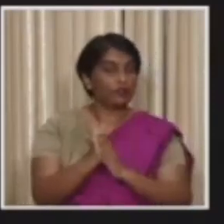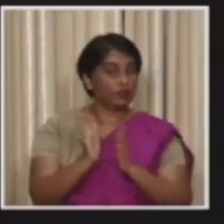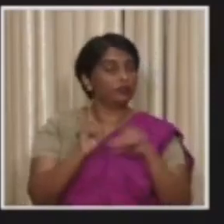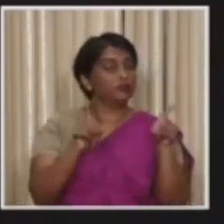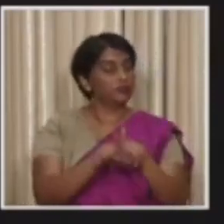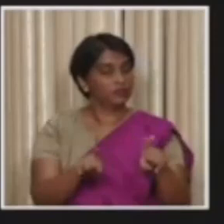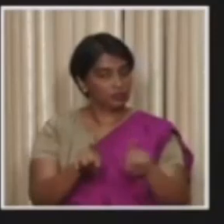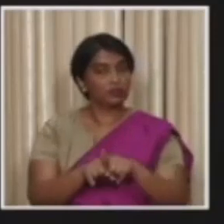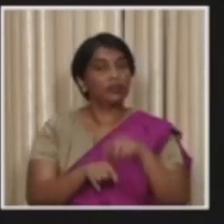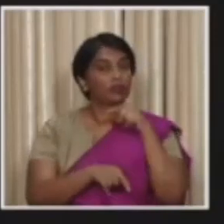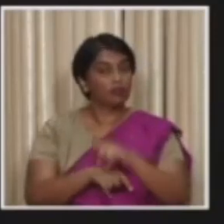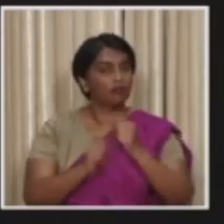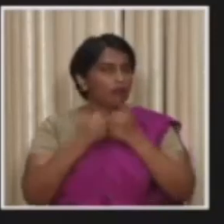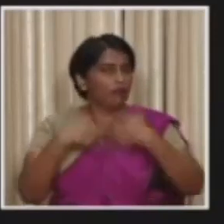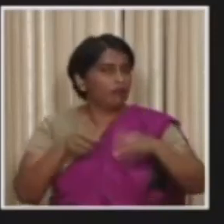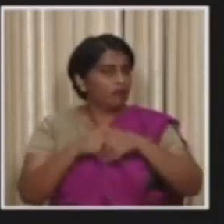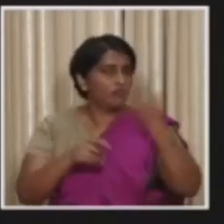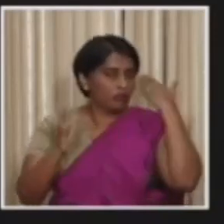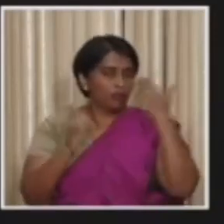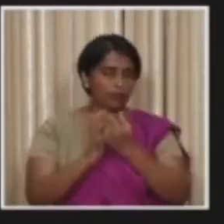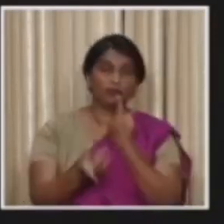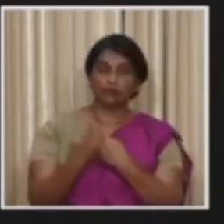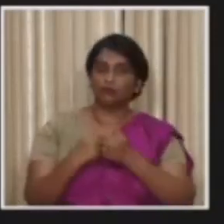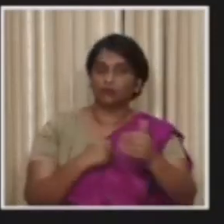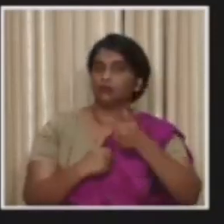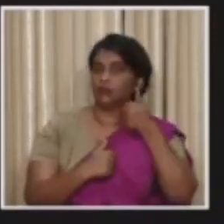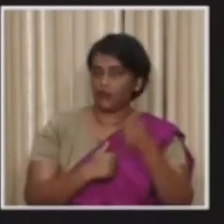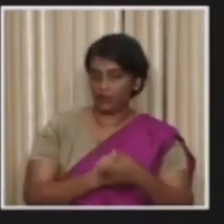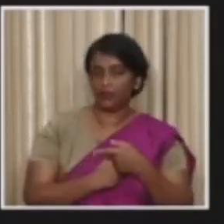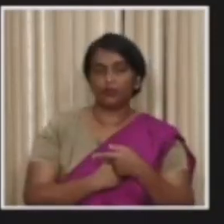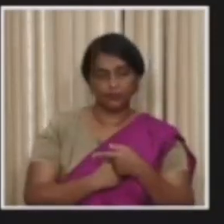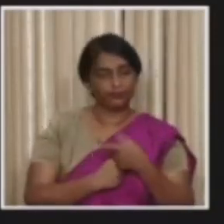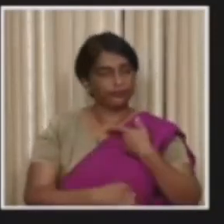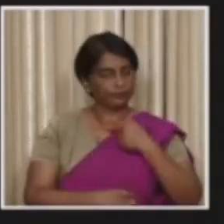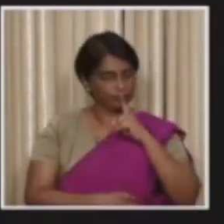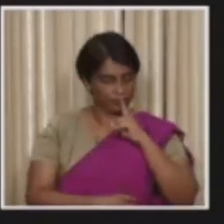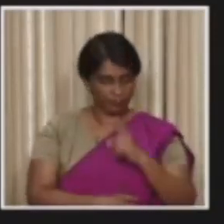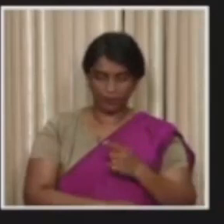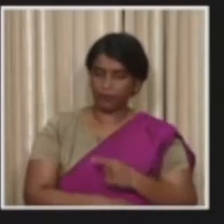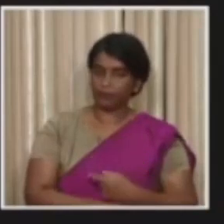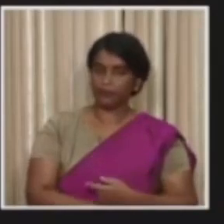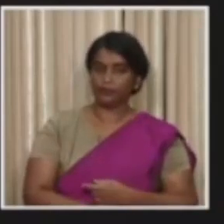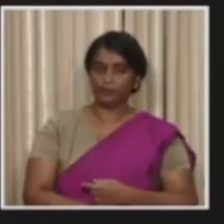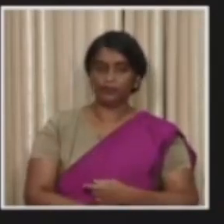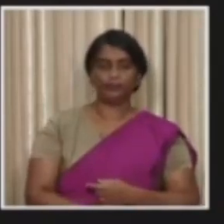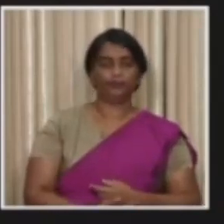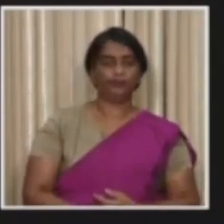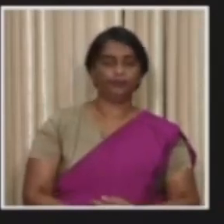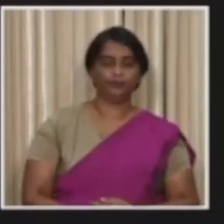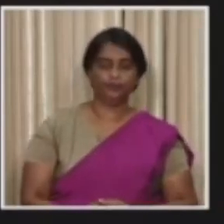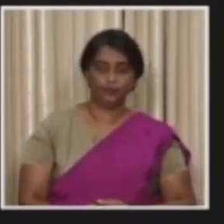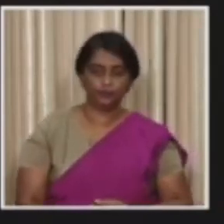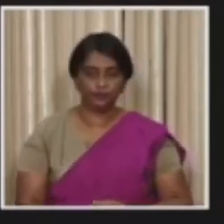සමානවම මේවැයි ප්‍රගතිය පිළිබඳවත් සොලකා බැලීම ඉතාමත්ම වැදගත් වනවයි කියන එක මම මේ අවස්ථාවේදී අවධාරණය